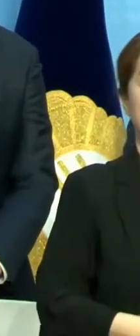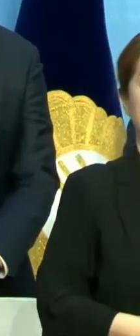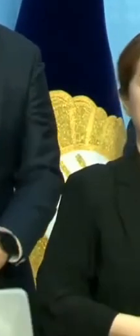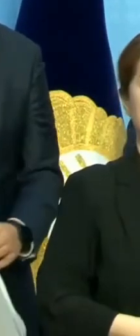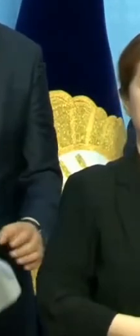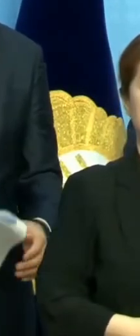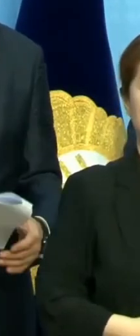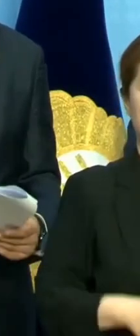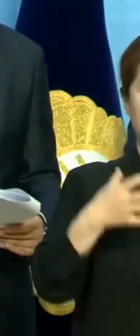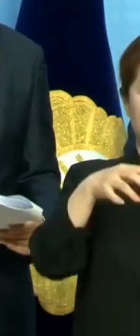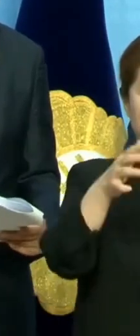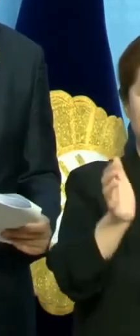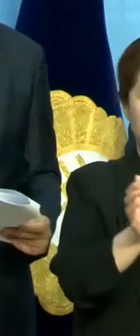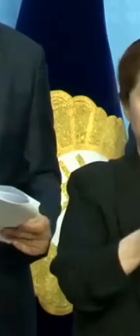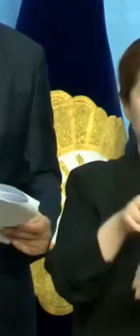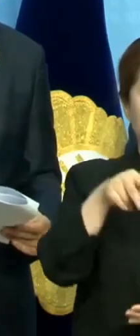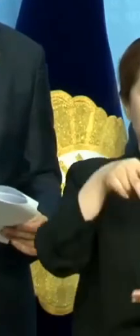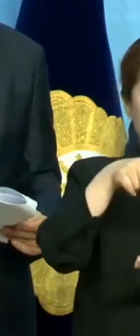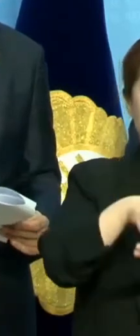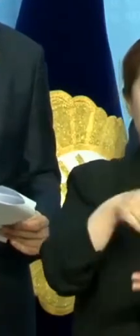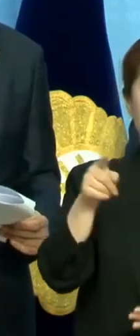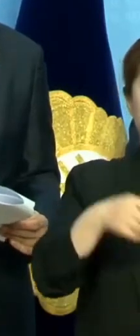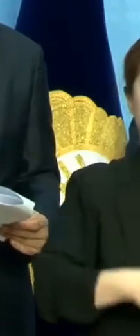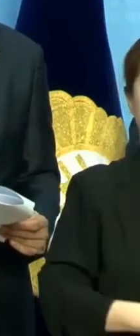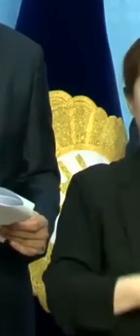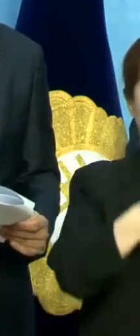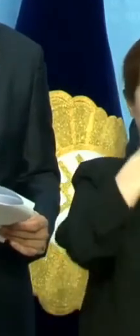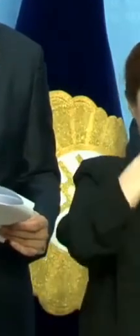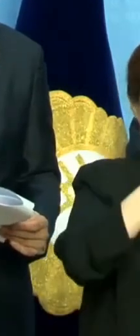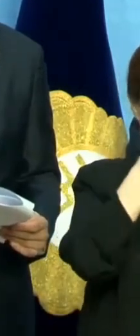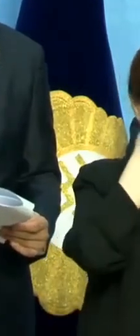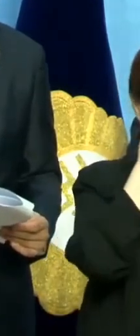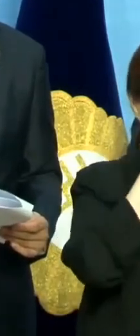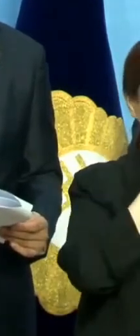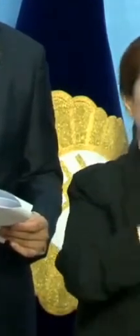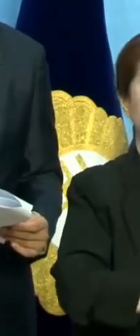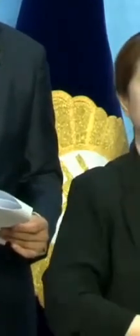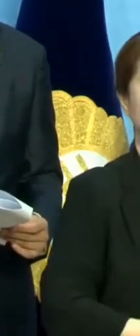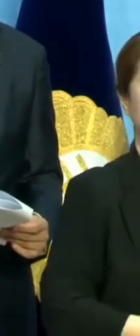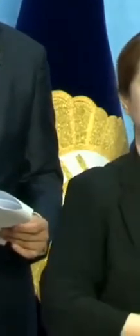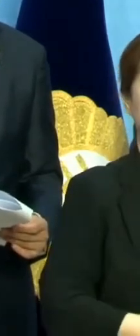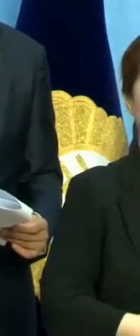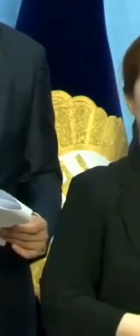구단 측에 몇 번이고 죄송합니다. 잠시만요.